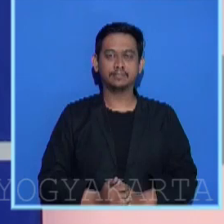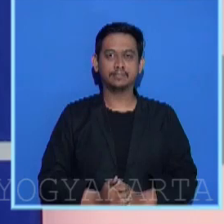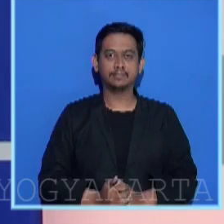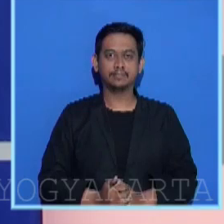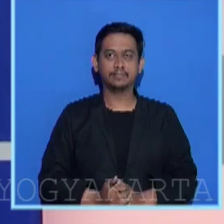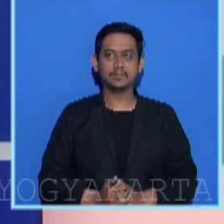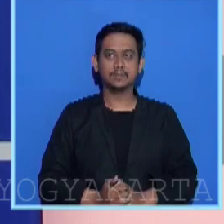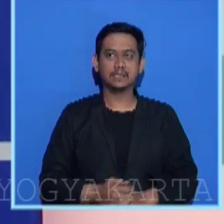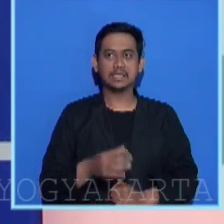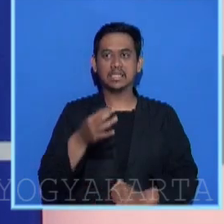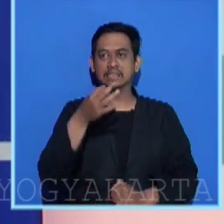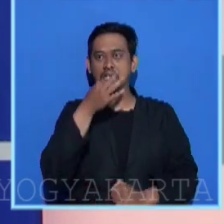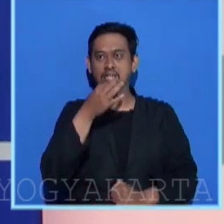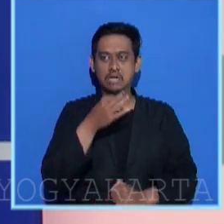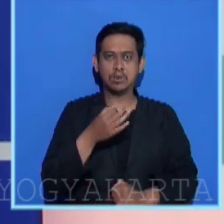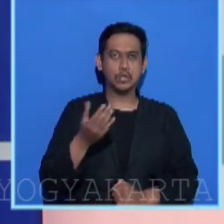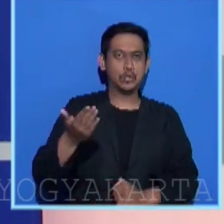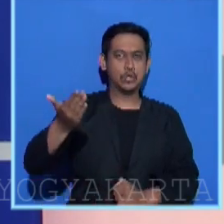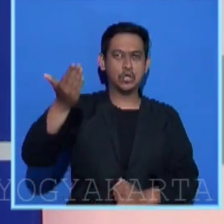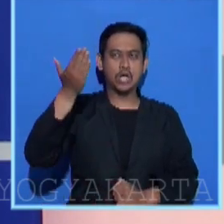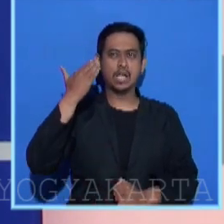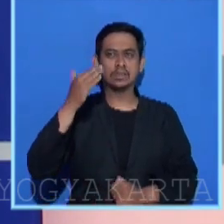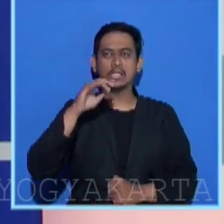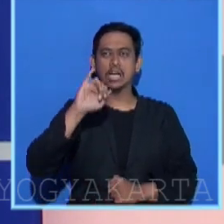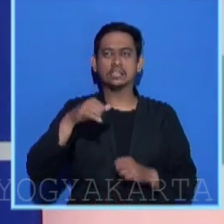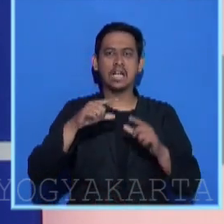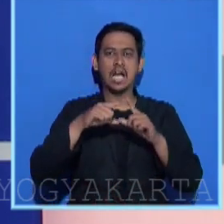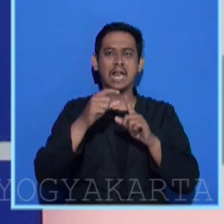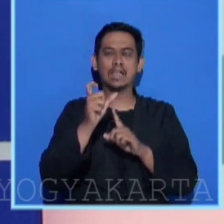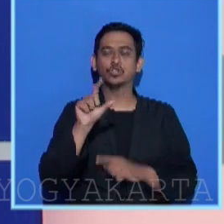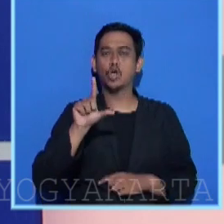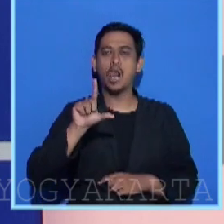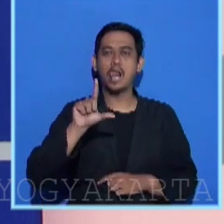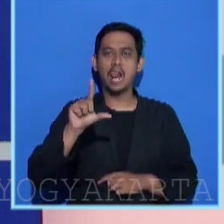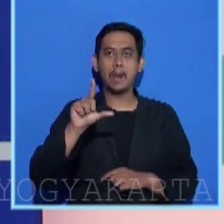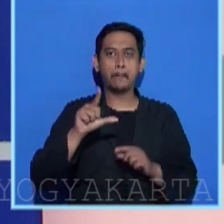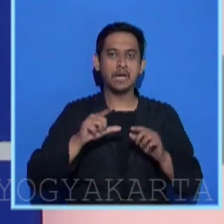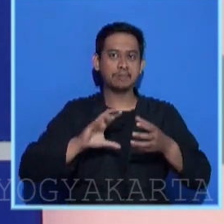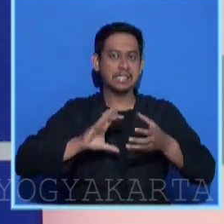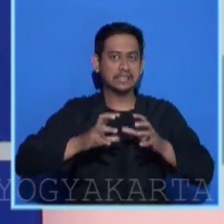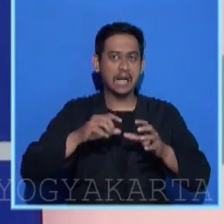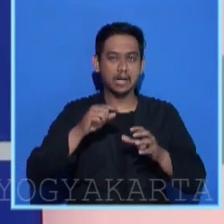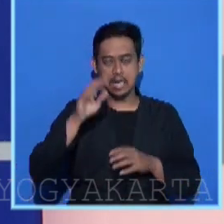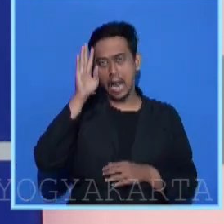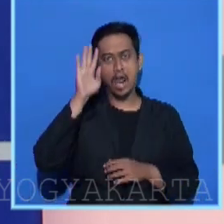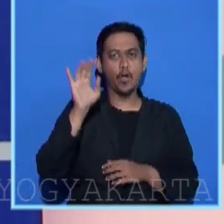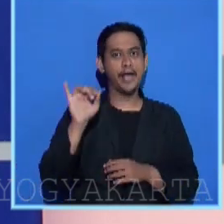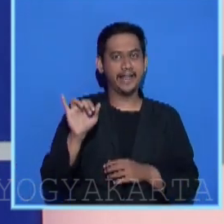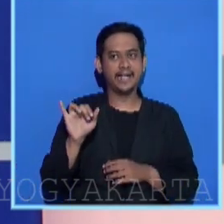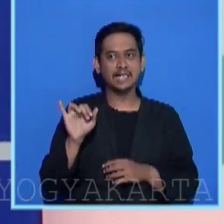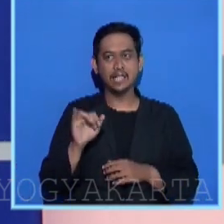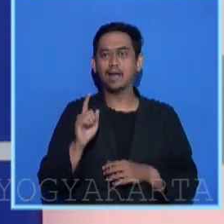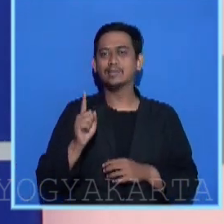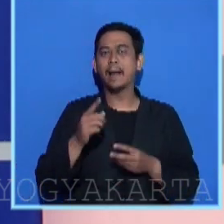Berbagai aneka kuliner zaman dulu atau jadul hingga barang antik hadir pada Pasar Kangen Taman Budaya